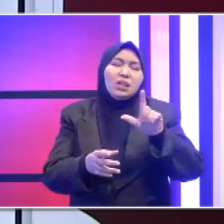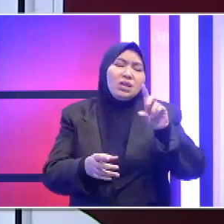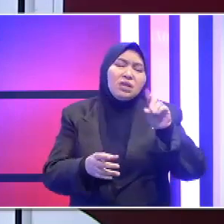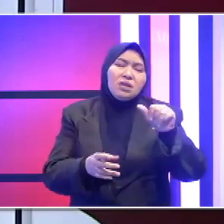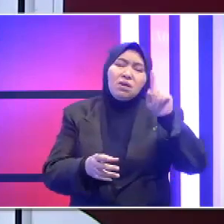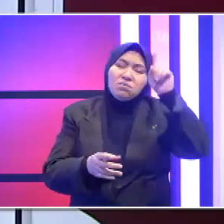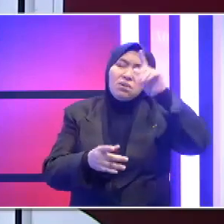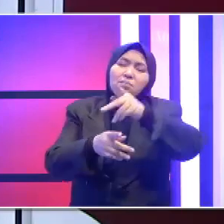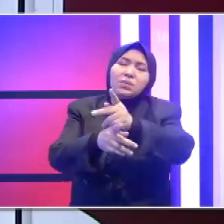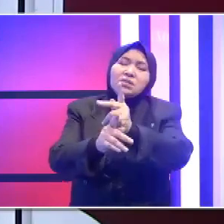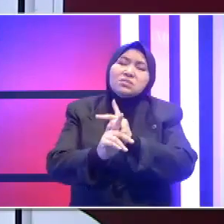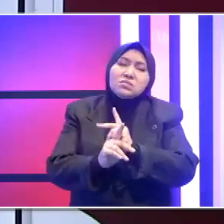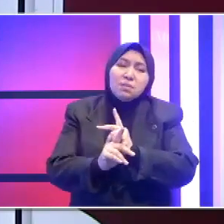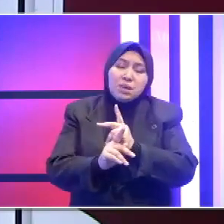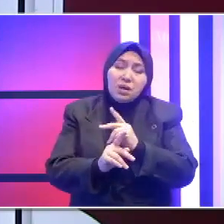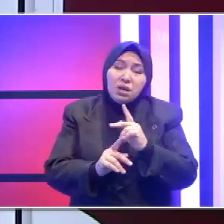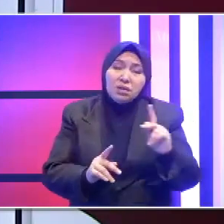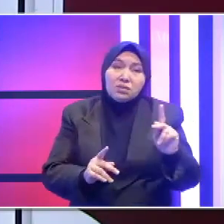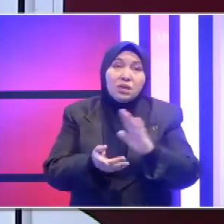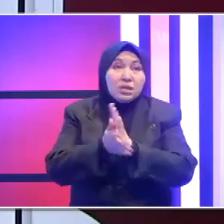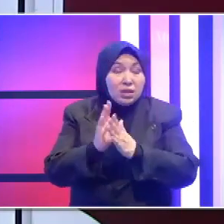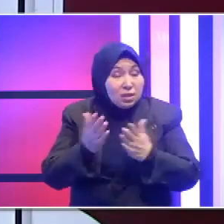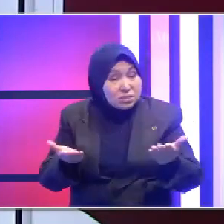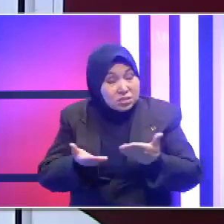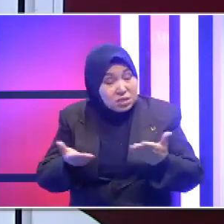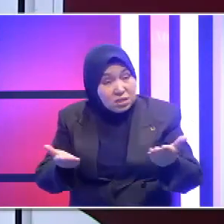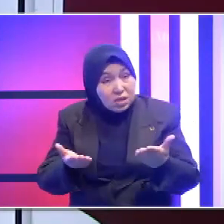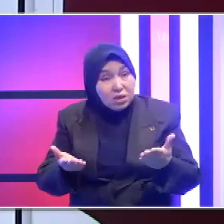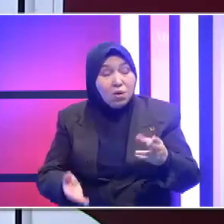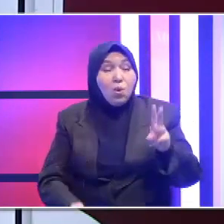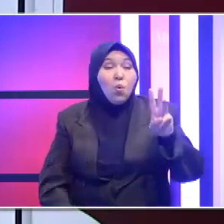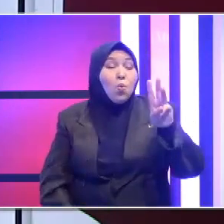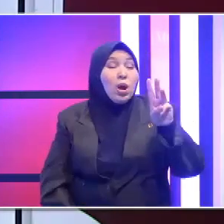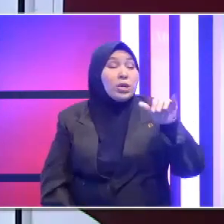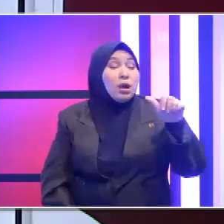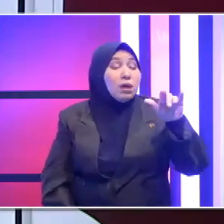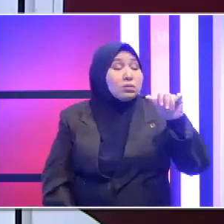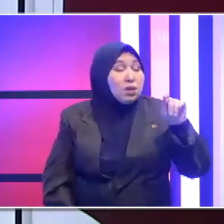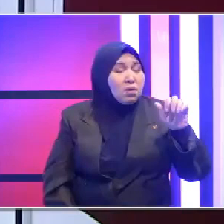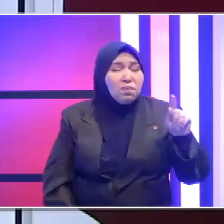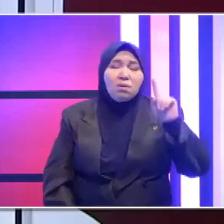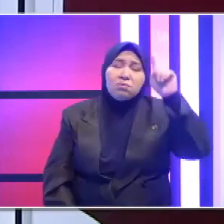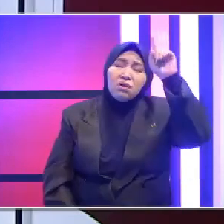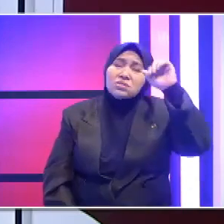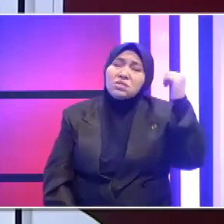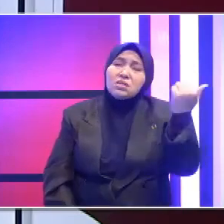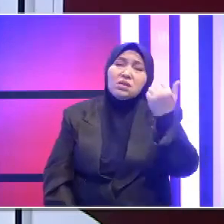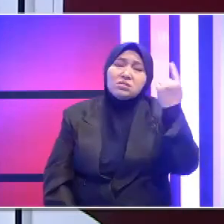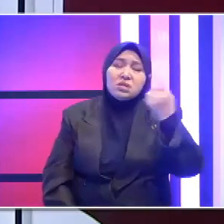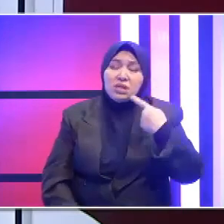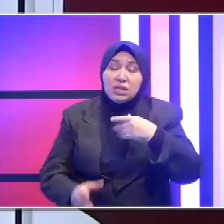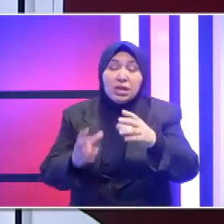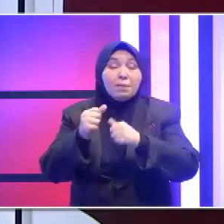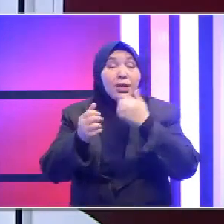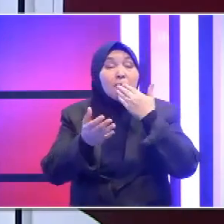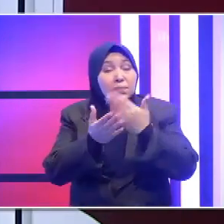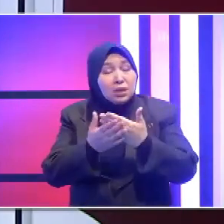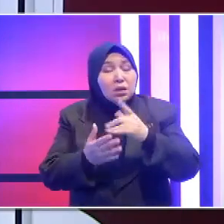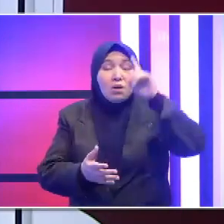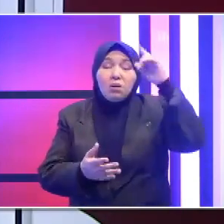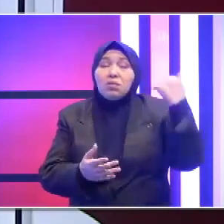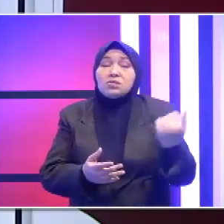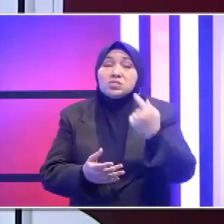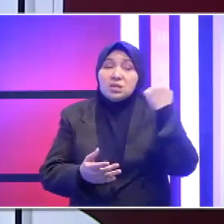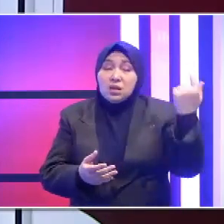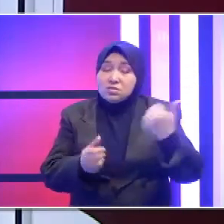Allah pinjamkan Allah pinjam terjadi di sini bilawayah Talk menyemangati itu kan Allah sentiasa sekali kita dapat kebaikan itu maksudnya Allah